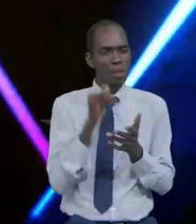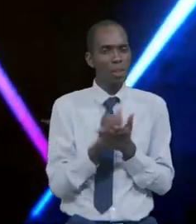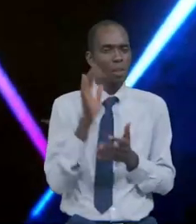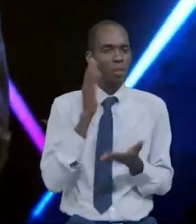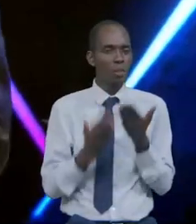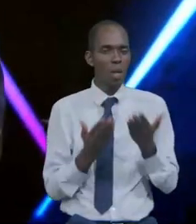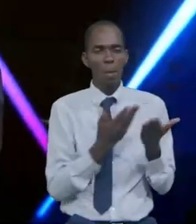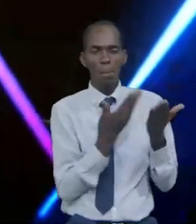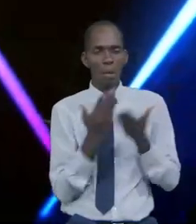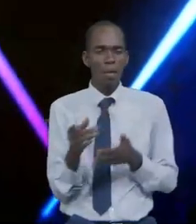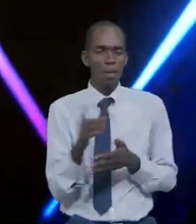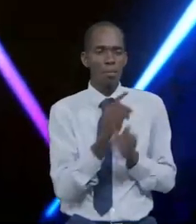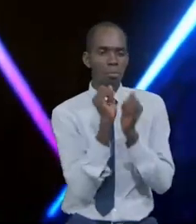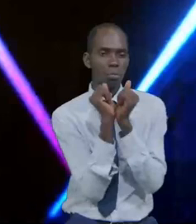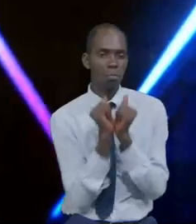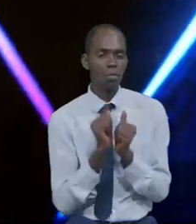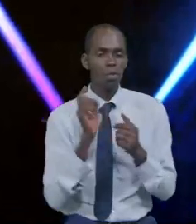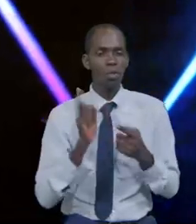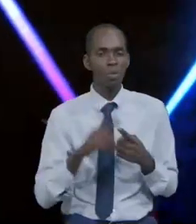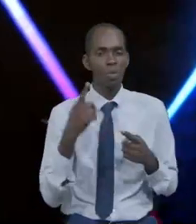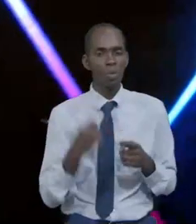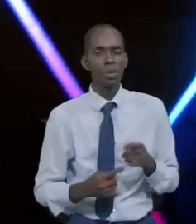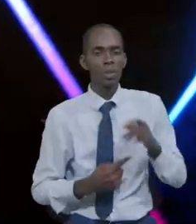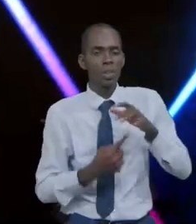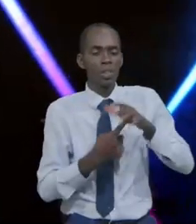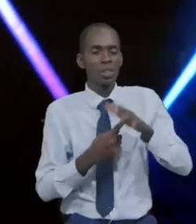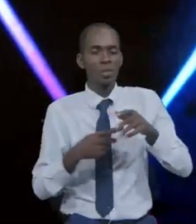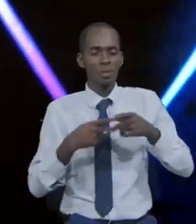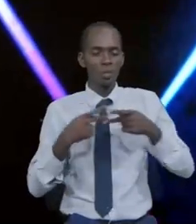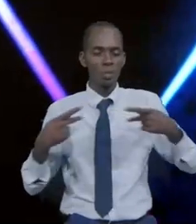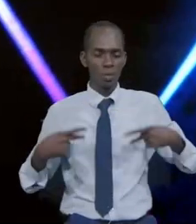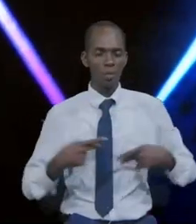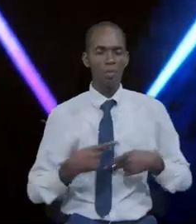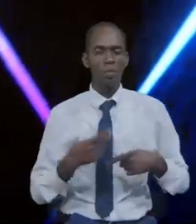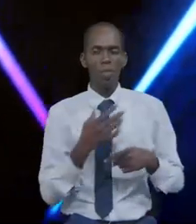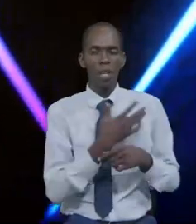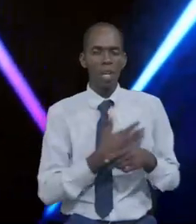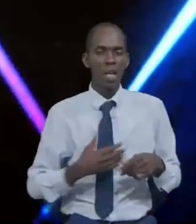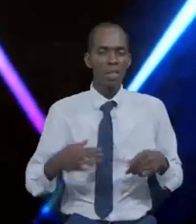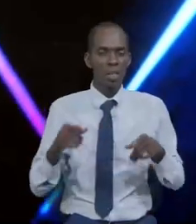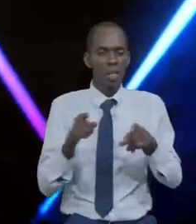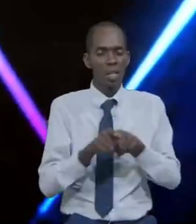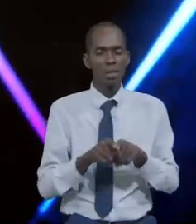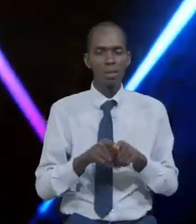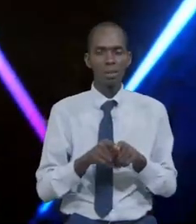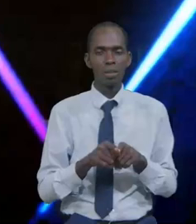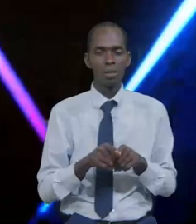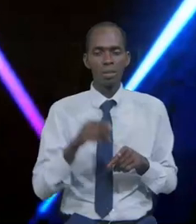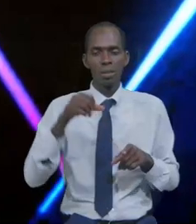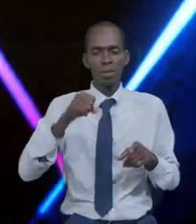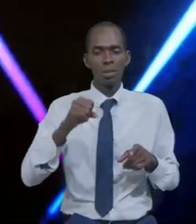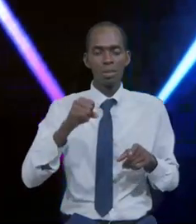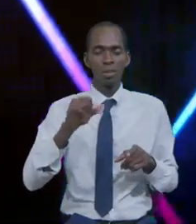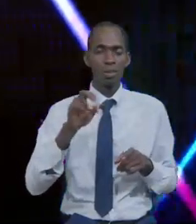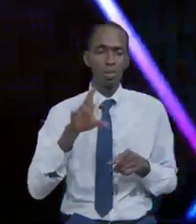devant les principaux sacrificateurs? 22 nous dit, cependant Saul se fortifiait